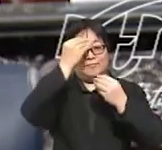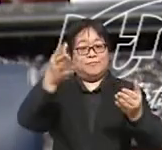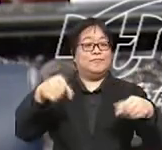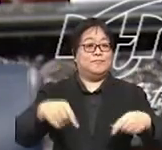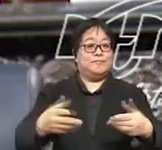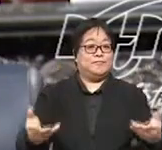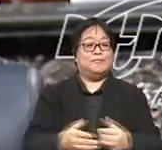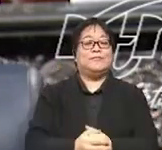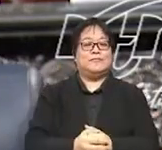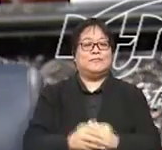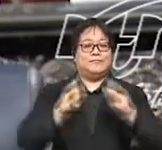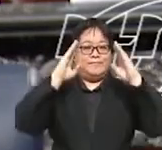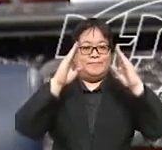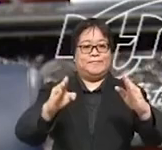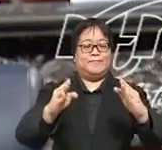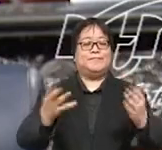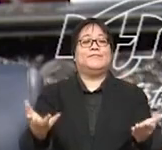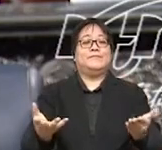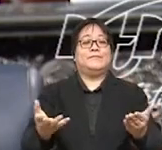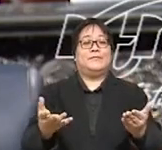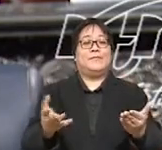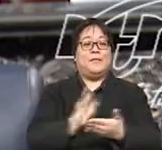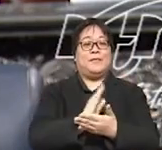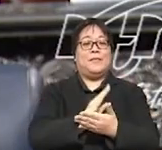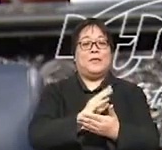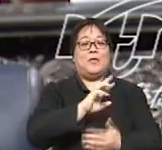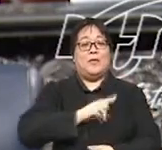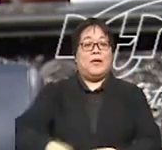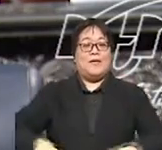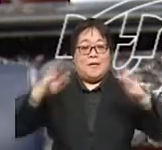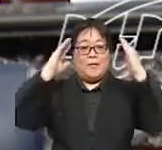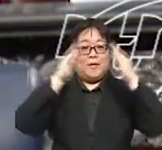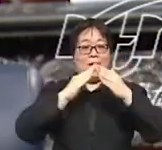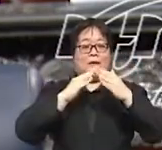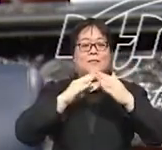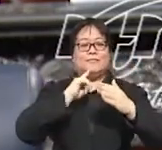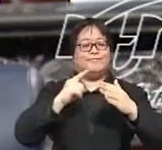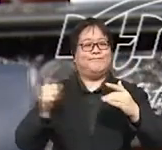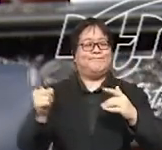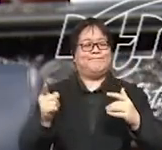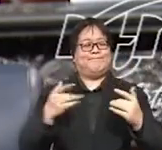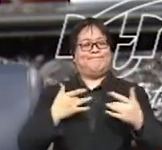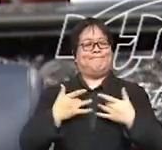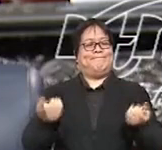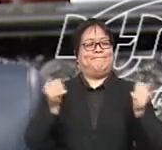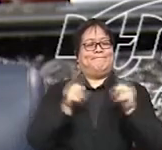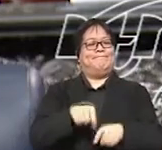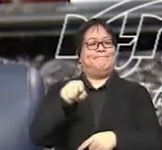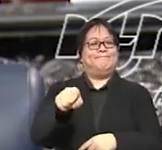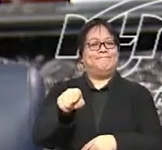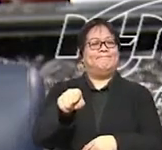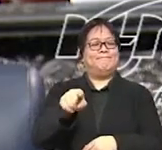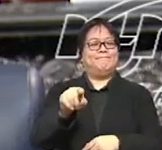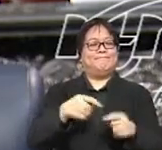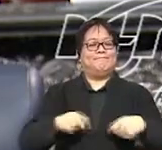telah mendapat perhatian khusus daripada pemangku Raja Pahang sedih ya Ahmad consent dengan pegawai yang berlaku di